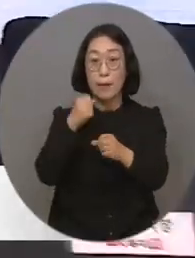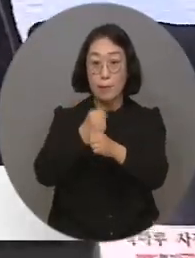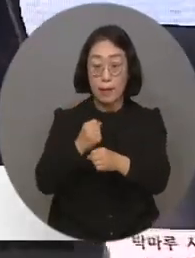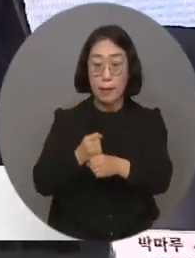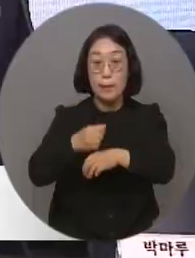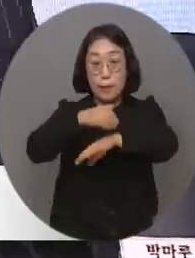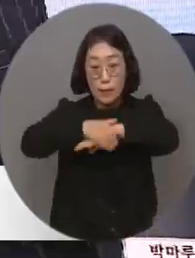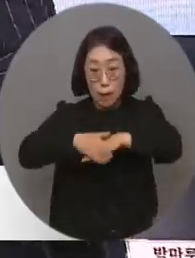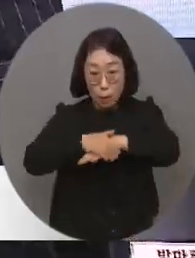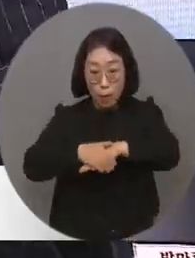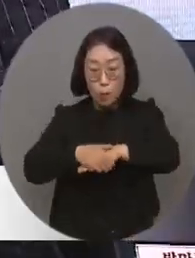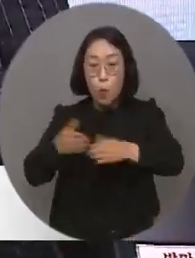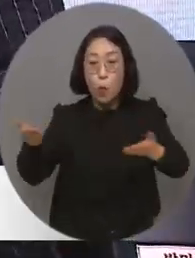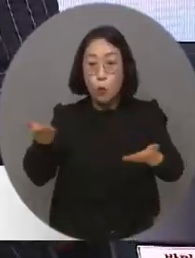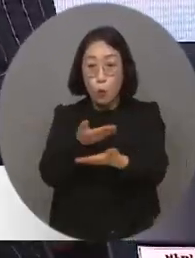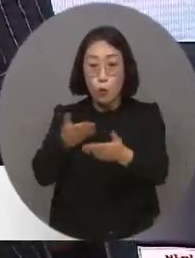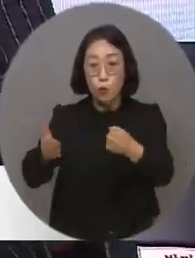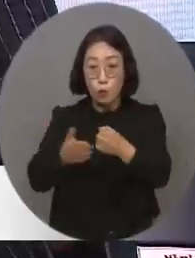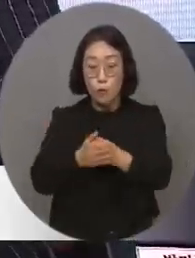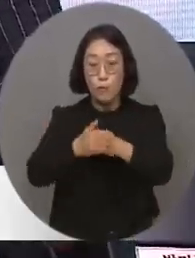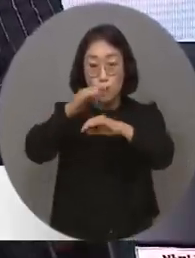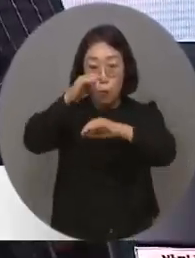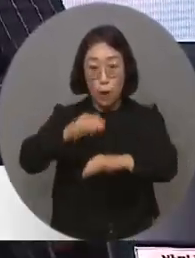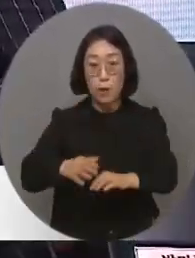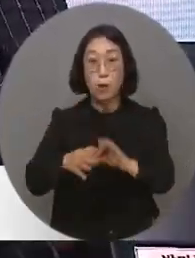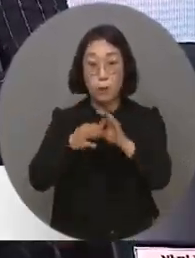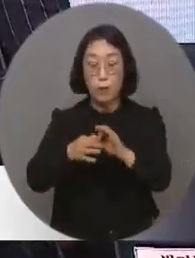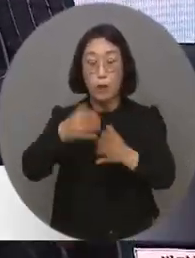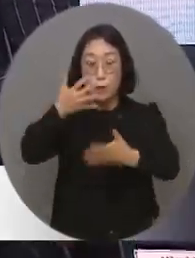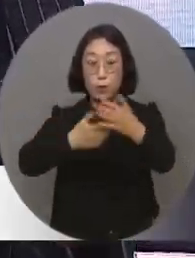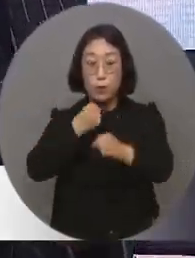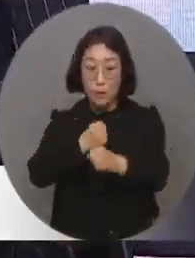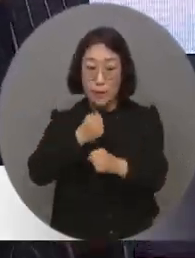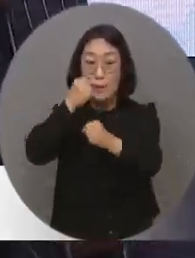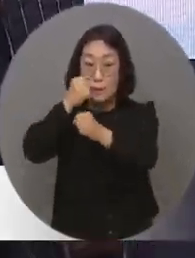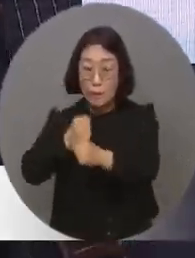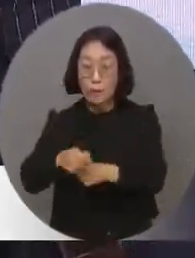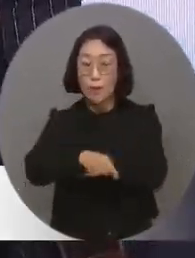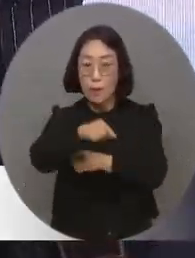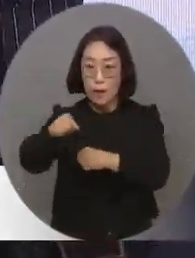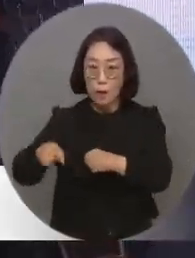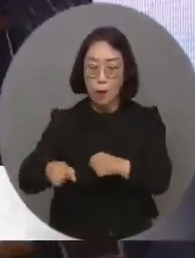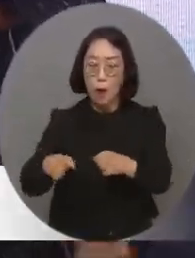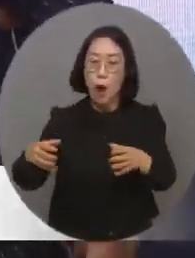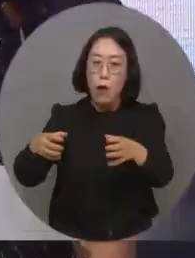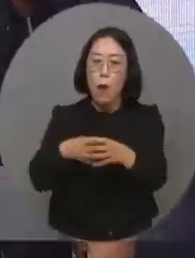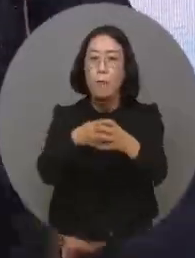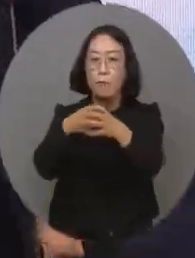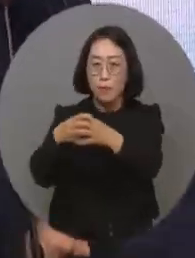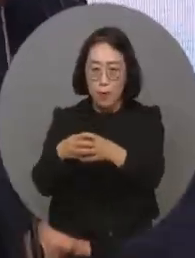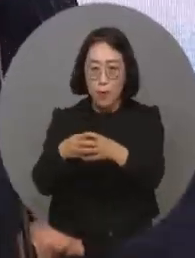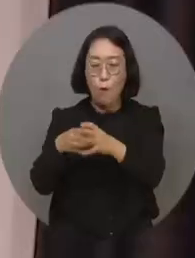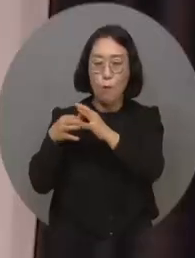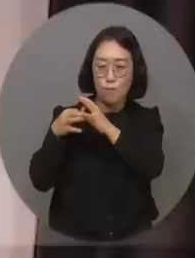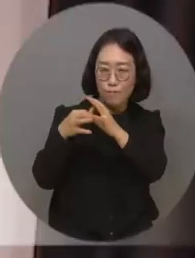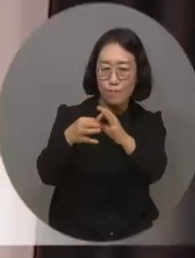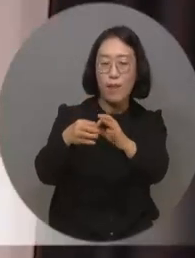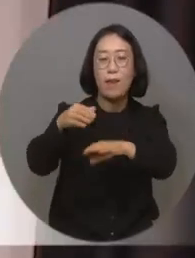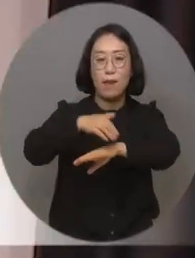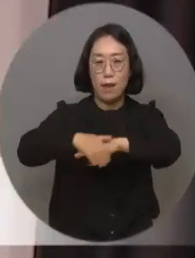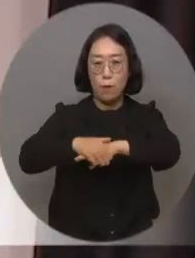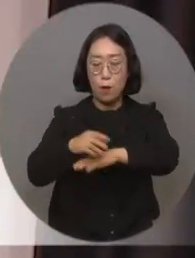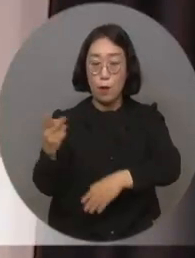프로그램 컨텐츠 교류 방송영상 관련 사업 추진 등 약자와의 동행을 위한 협력 관계를 구축할 예정입니다